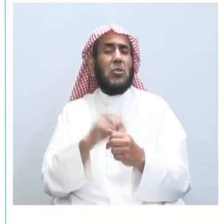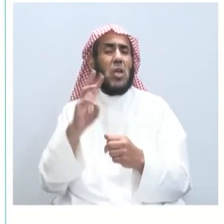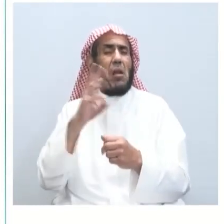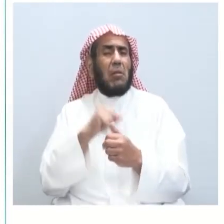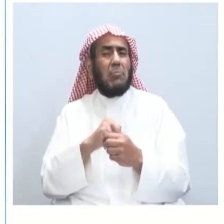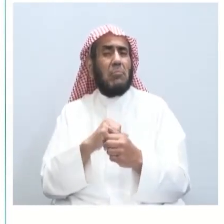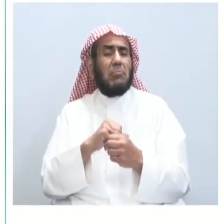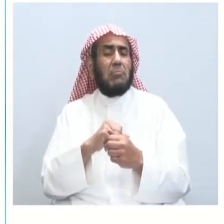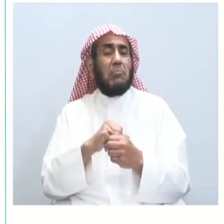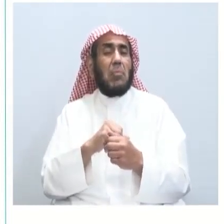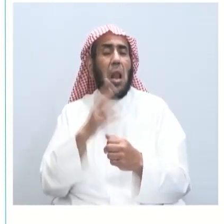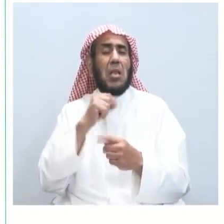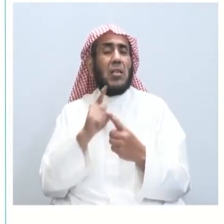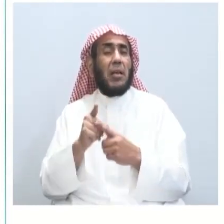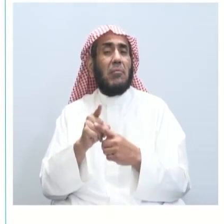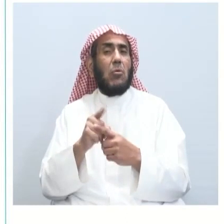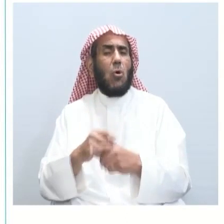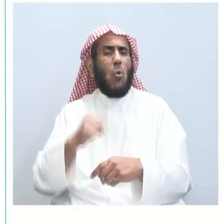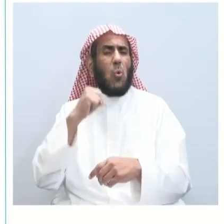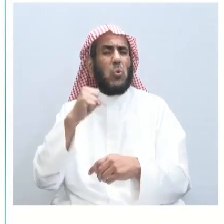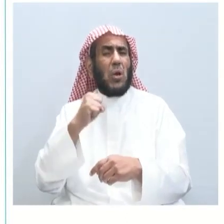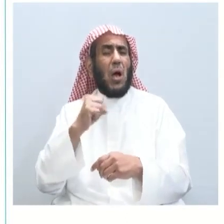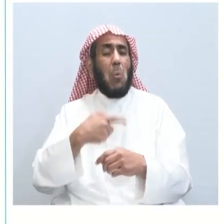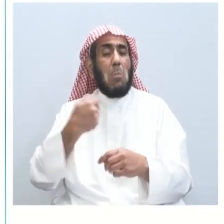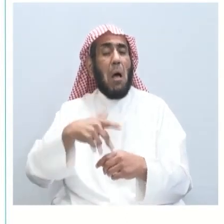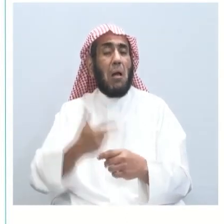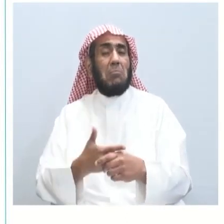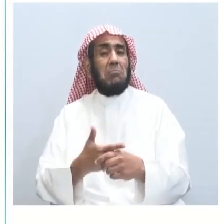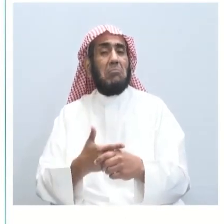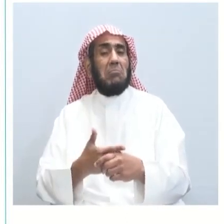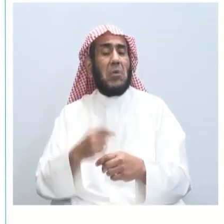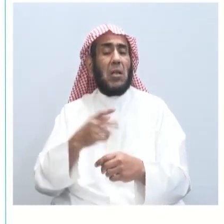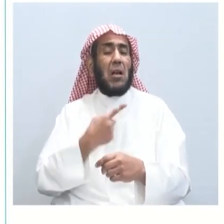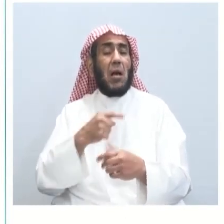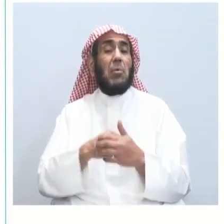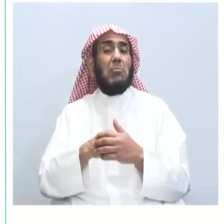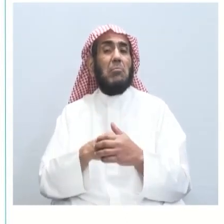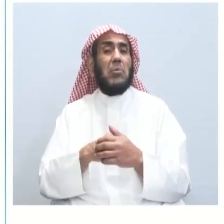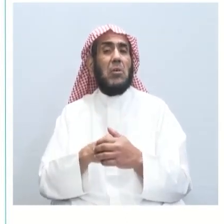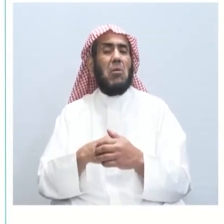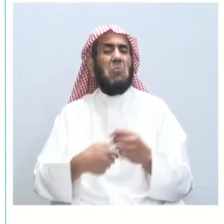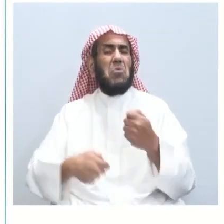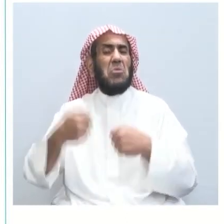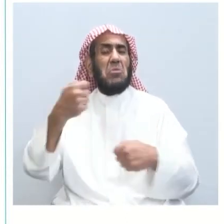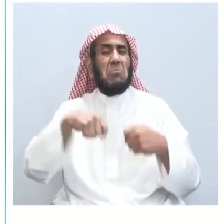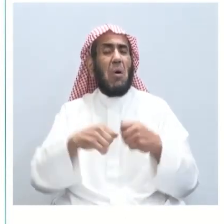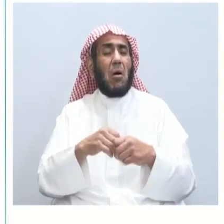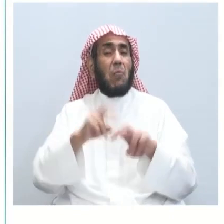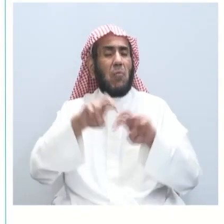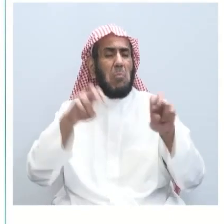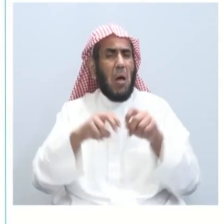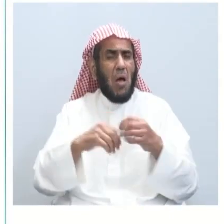لم او ليس لديها القدره او لديها المال او ليس لديها الرغبه في الاستثمار في البحث